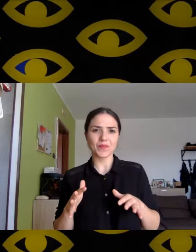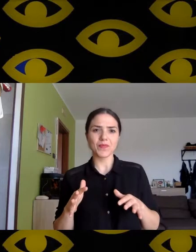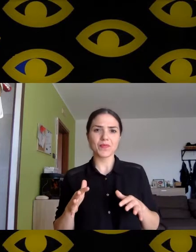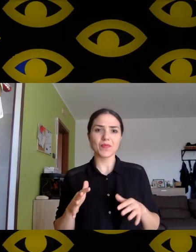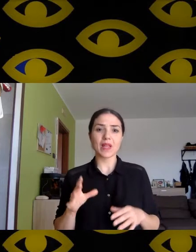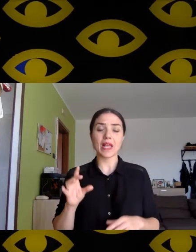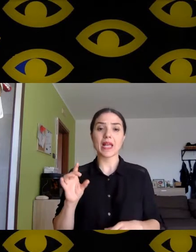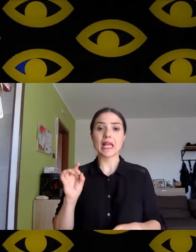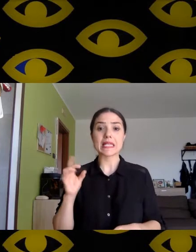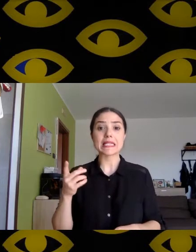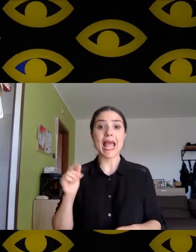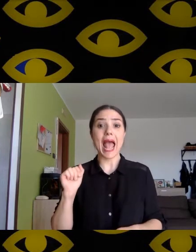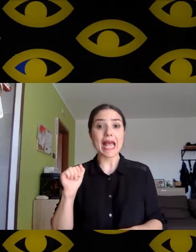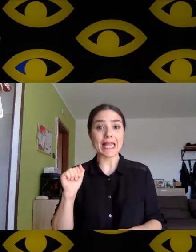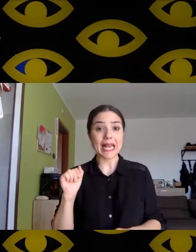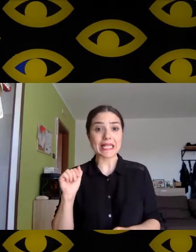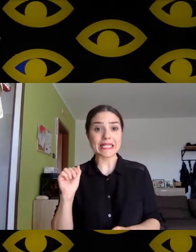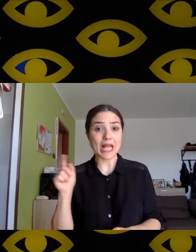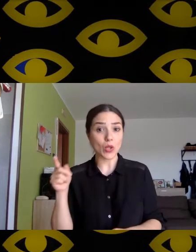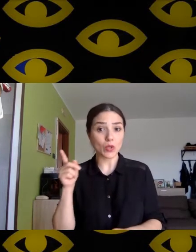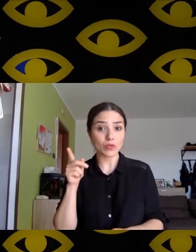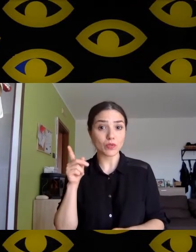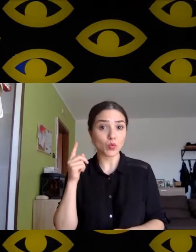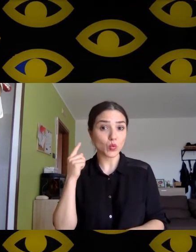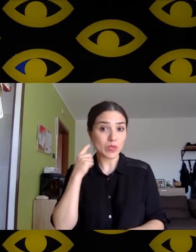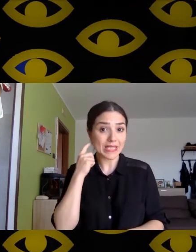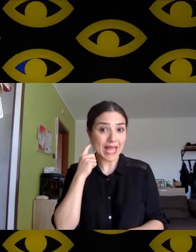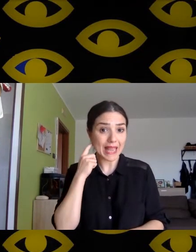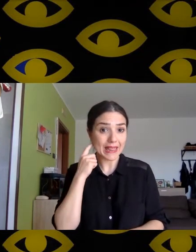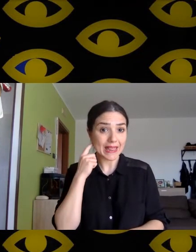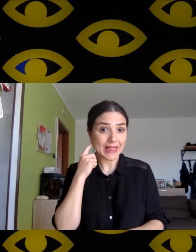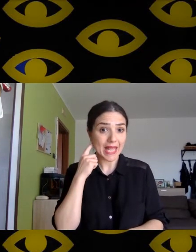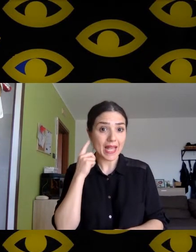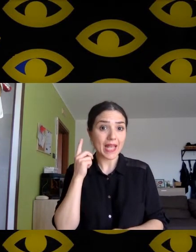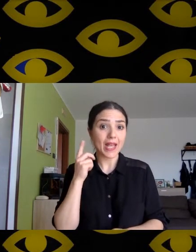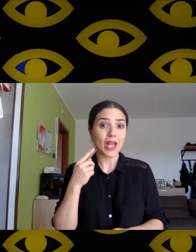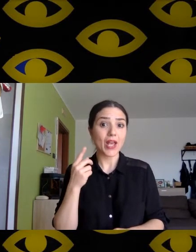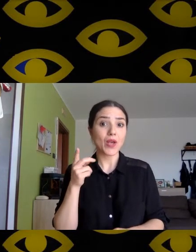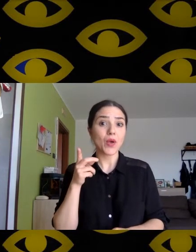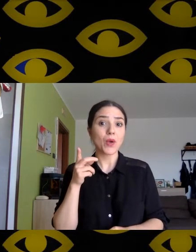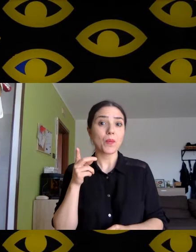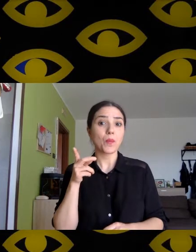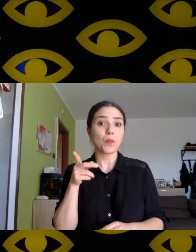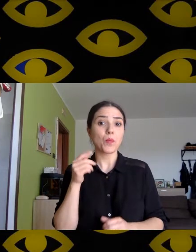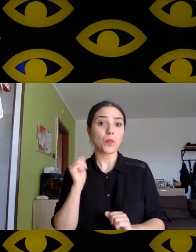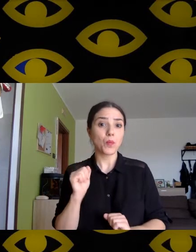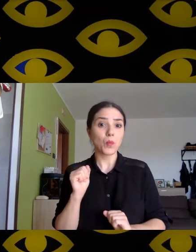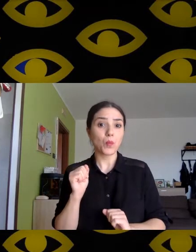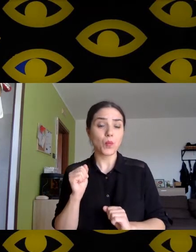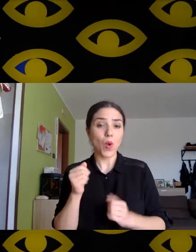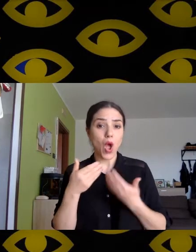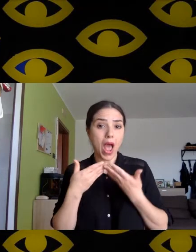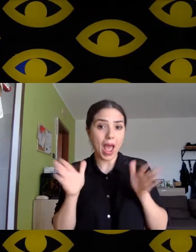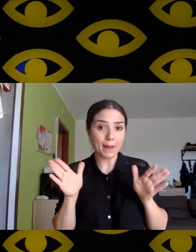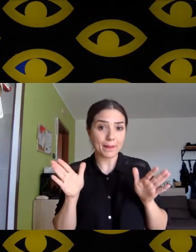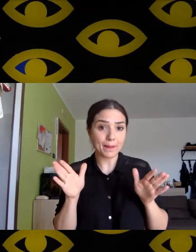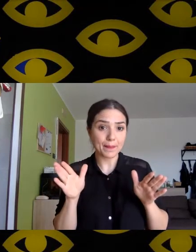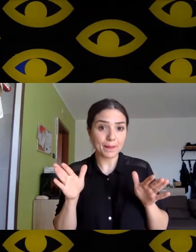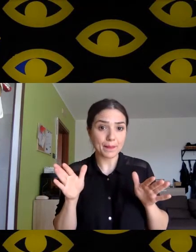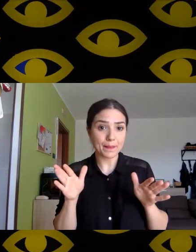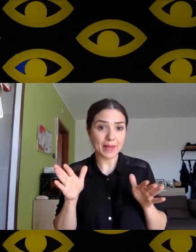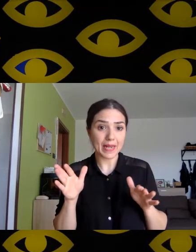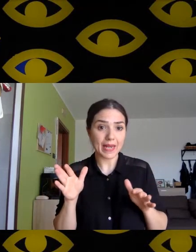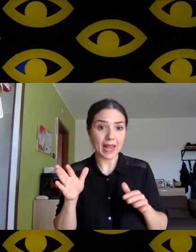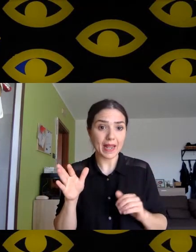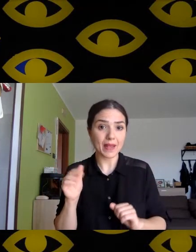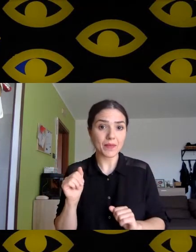Se Annalisa, in questo momento mi stai sentendo tramite Facebook, io ti inviterei, o inviterei chi ti sta aiutando, credo che sia con te anche